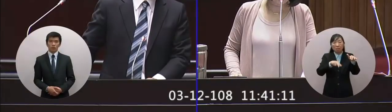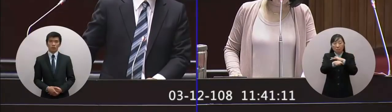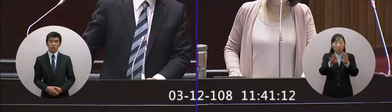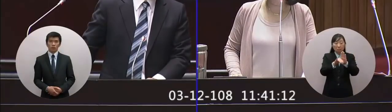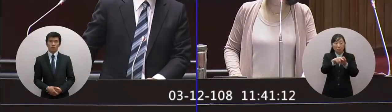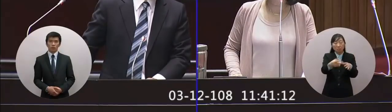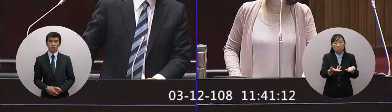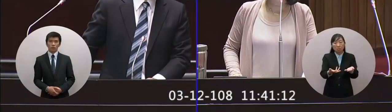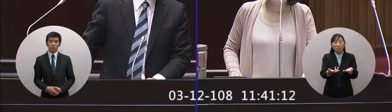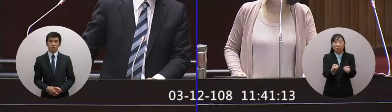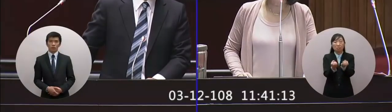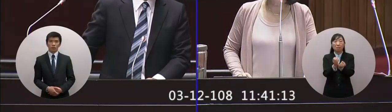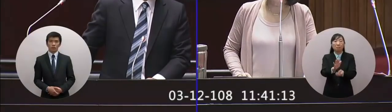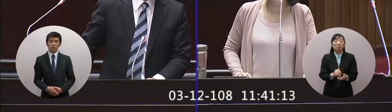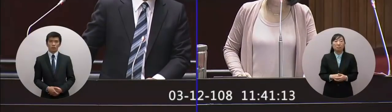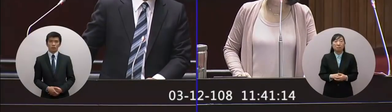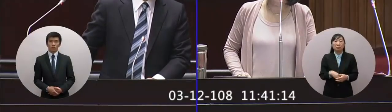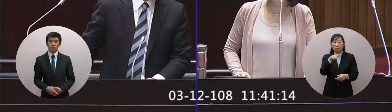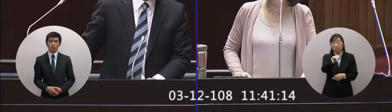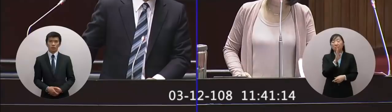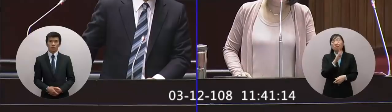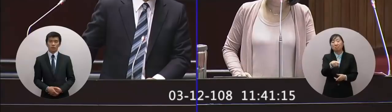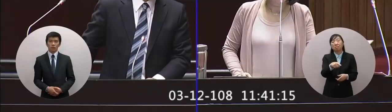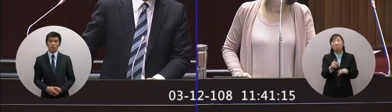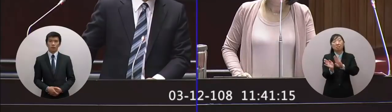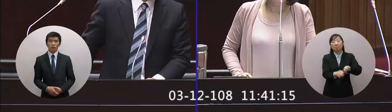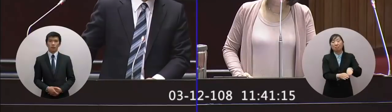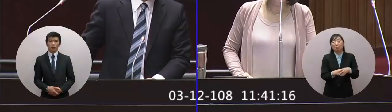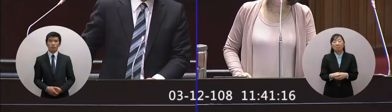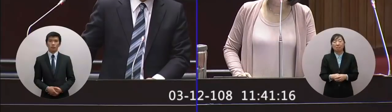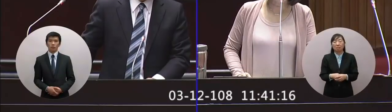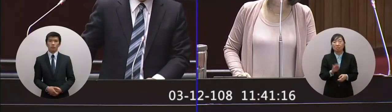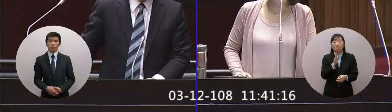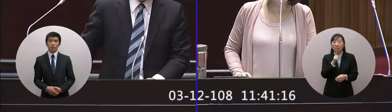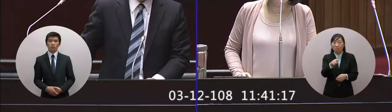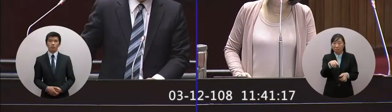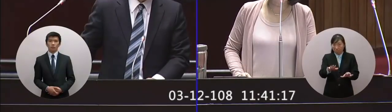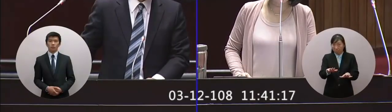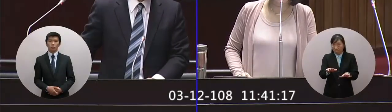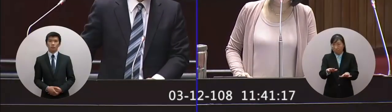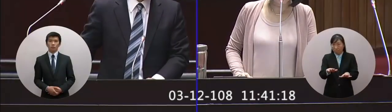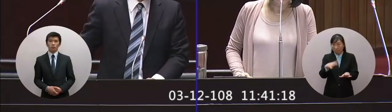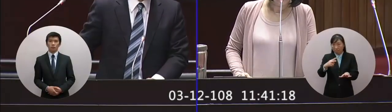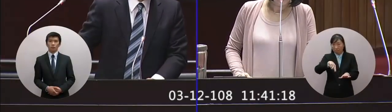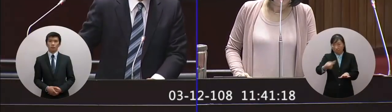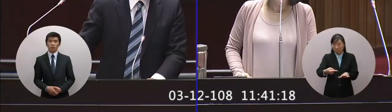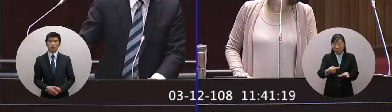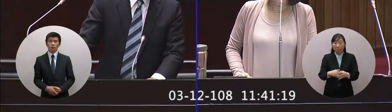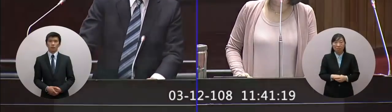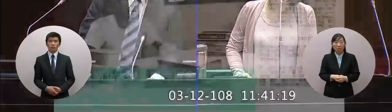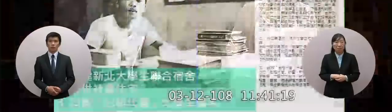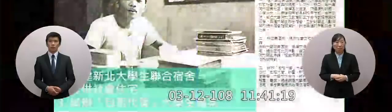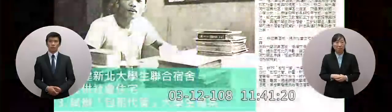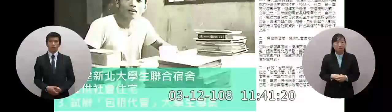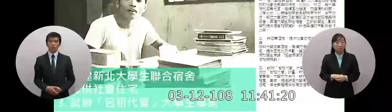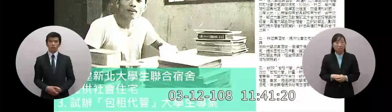等等的争议。好，这是选举过去了，但是我们要找解方。下一页，